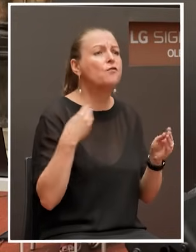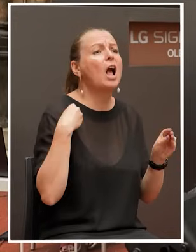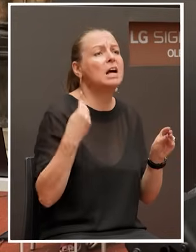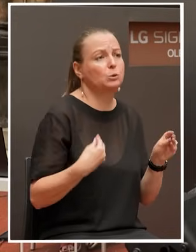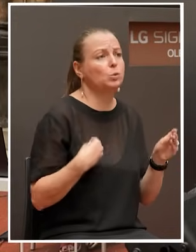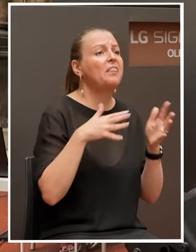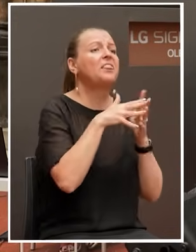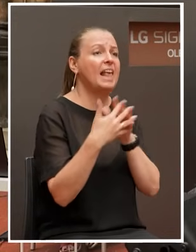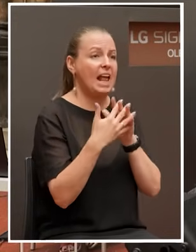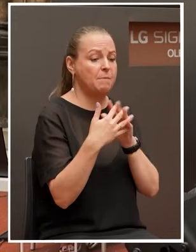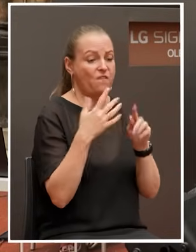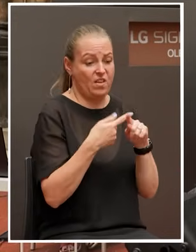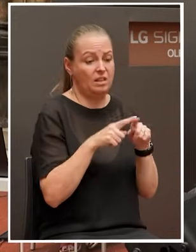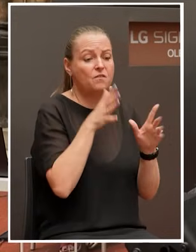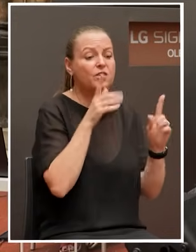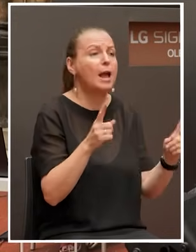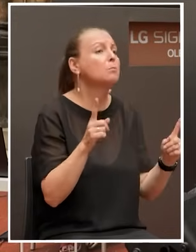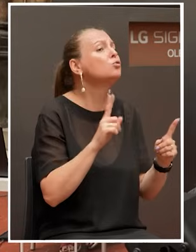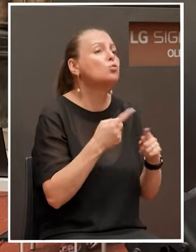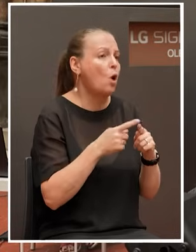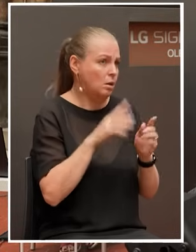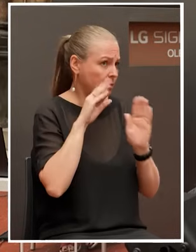французская деревня в это время?